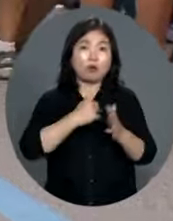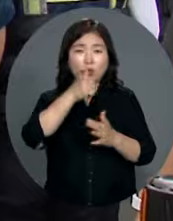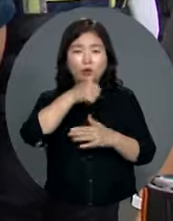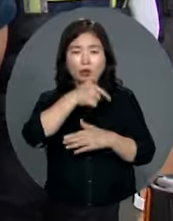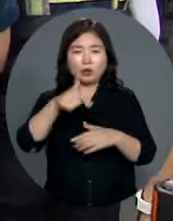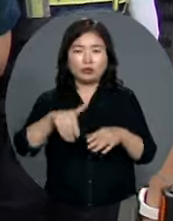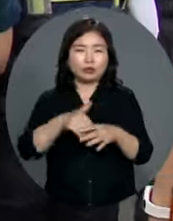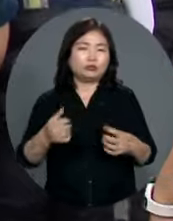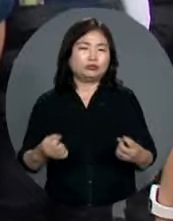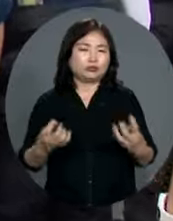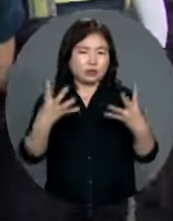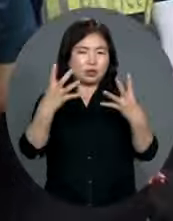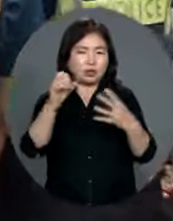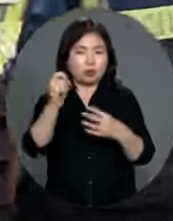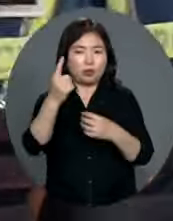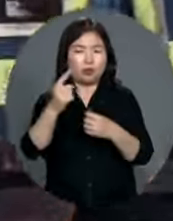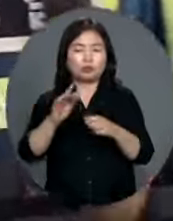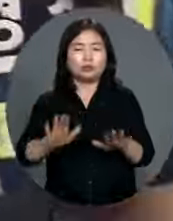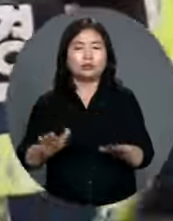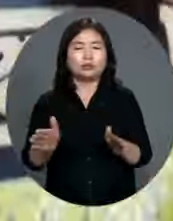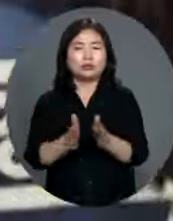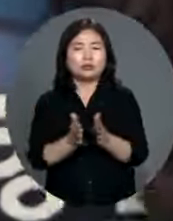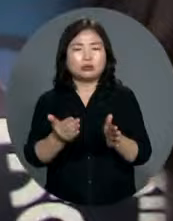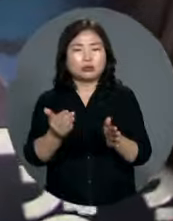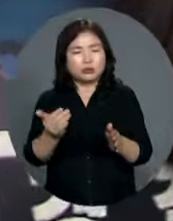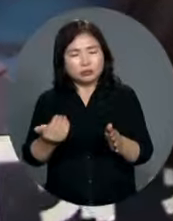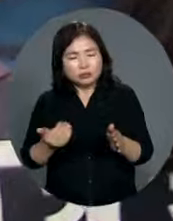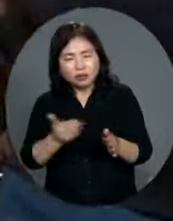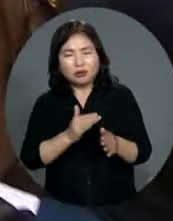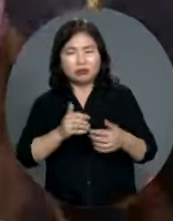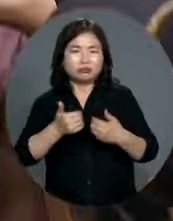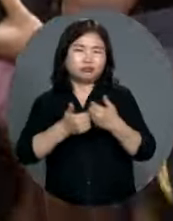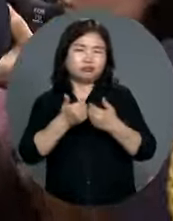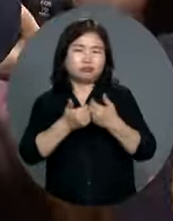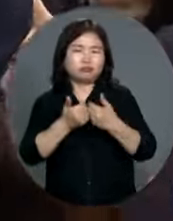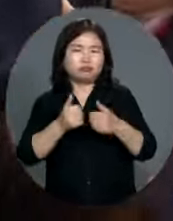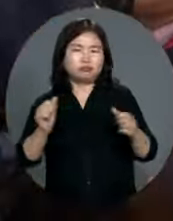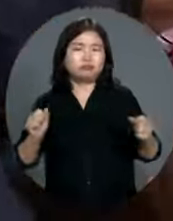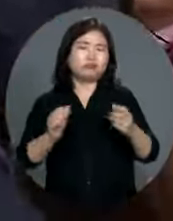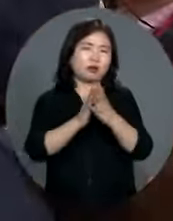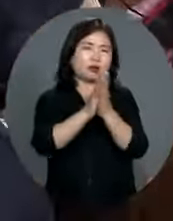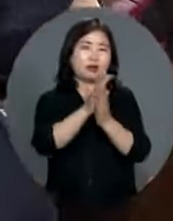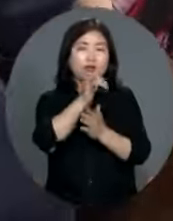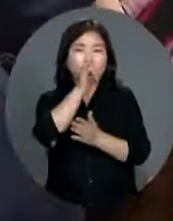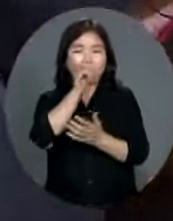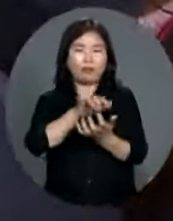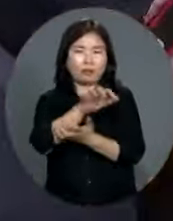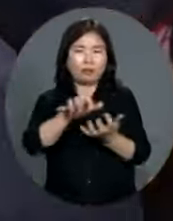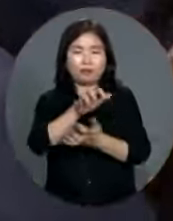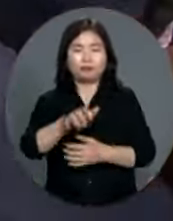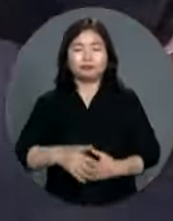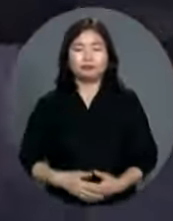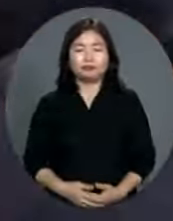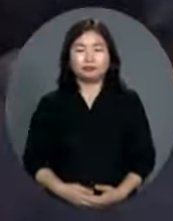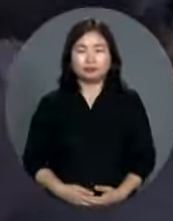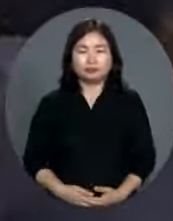퀴어 문화축제. 올해도 시작부터 순조롭진 않았습니다. MBC 뉴스 권윤수입니다.